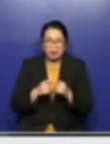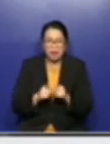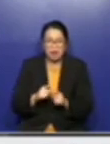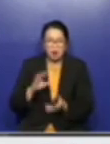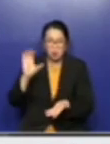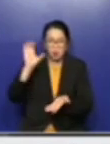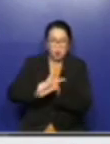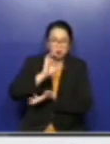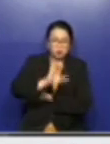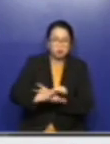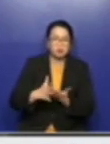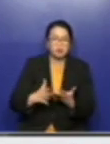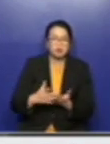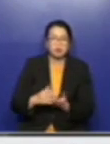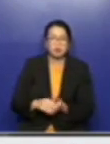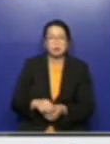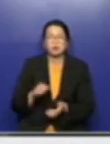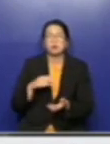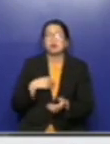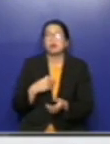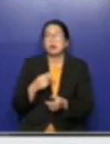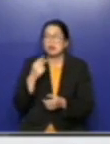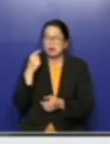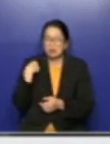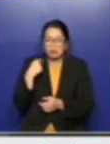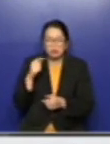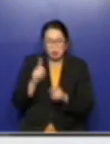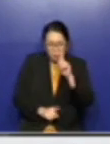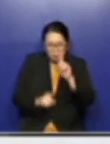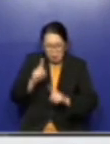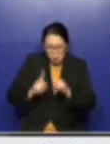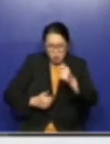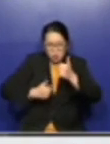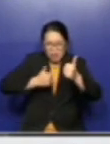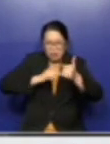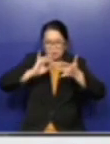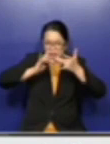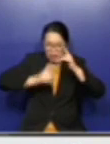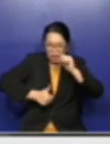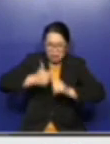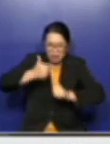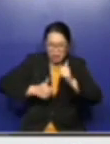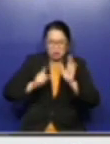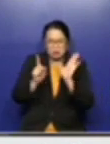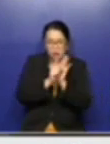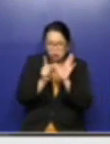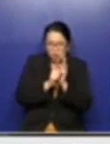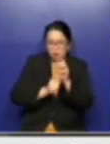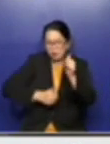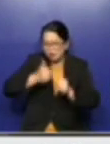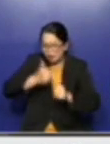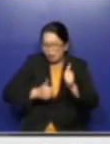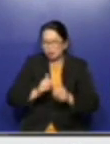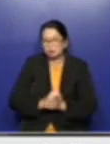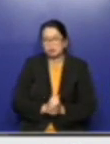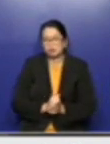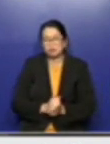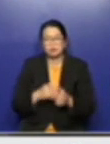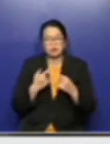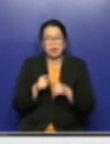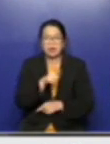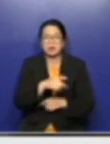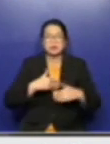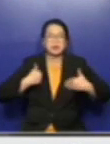าอยู่กันข้างบนครับเห็นใจโทรทัศน์นี้ตอนที่เขาต้องประมูลกับรัฐครับเห็นใจข้าราชการที่เขาต้องเกษียณอายุจากกรมประช